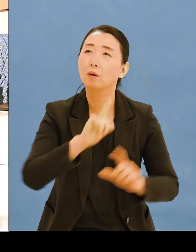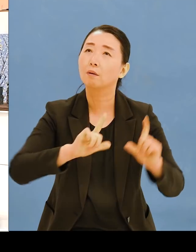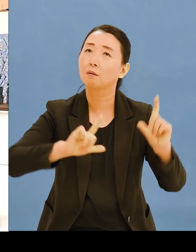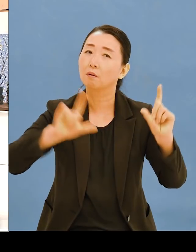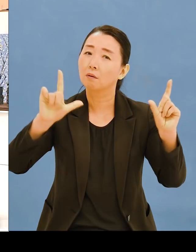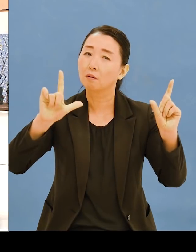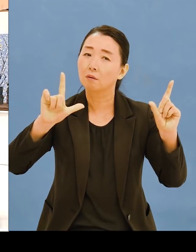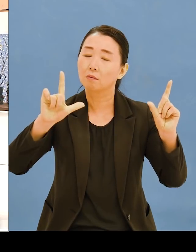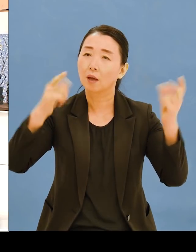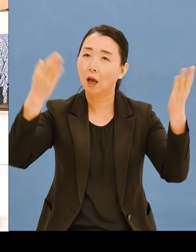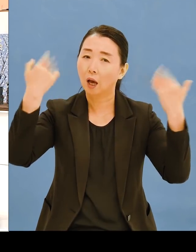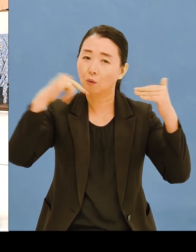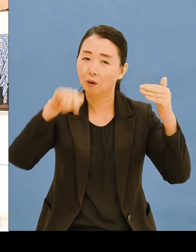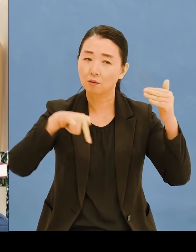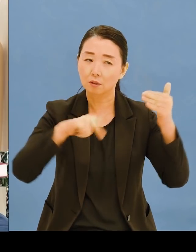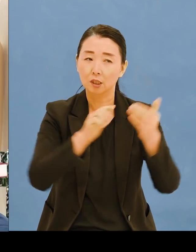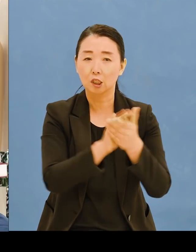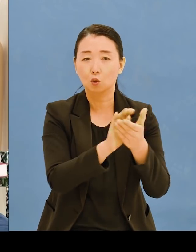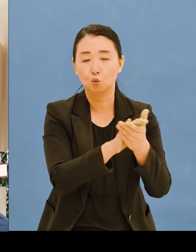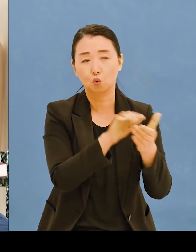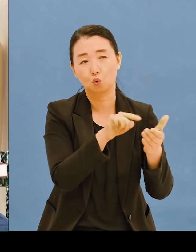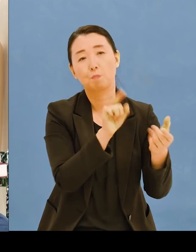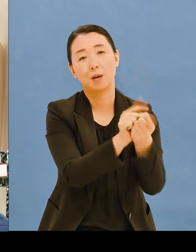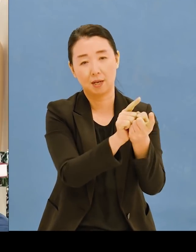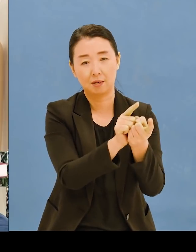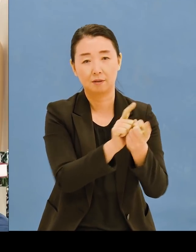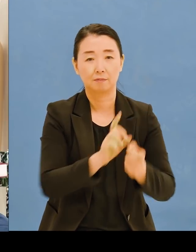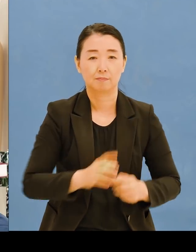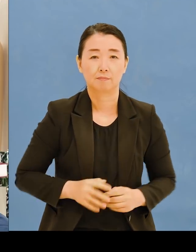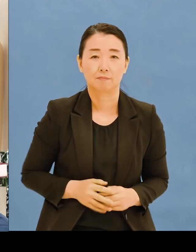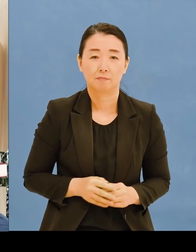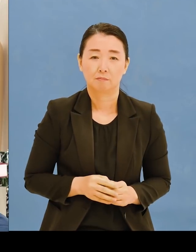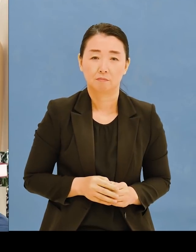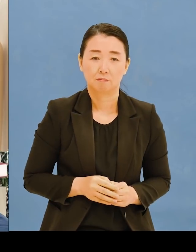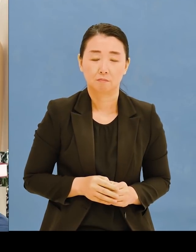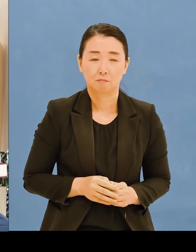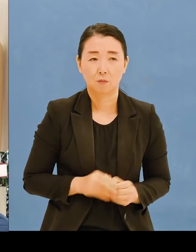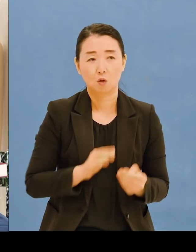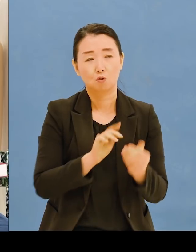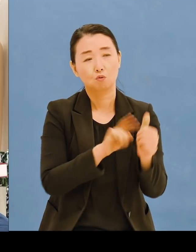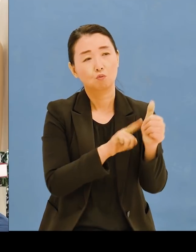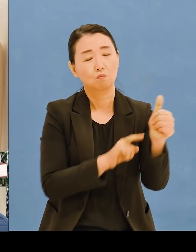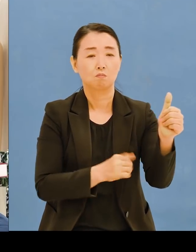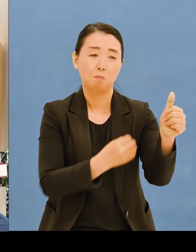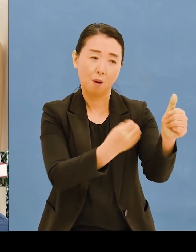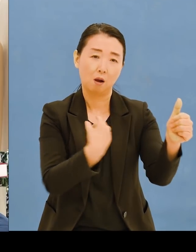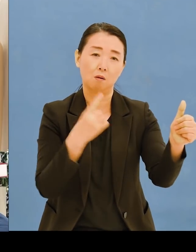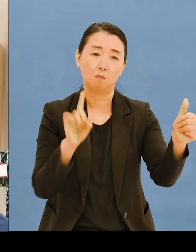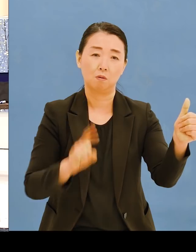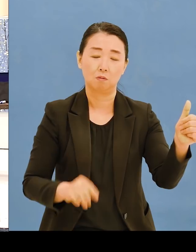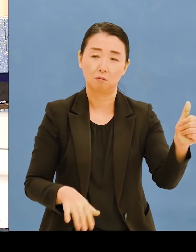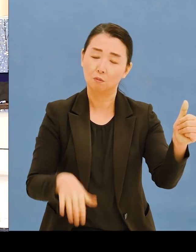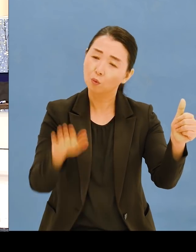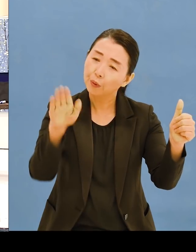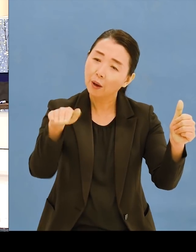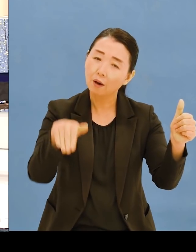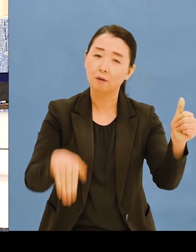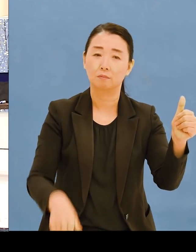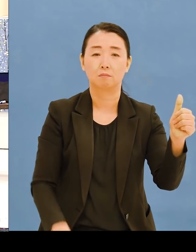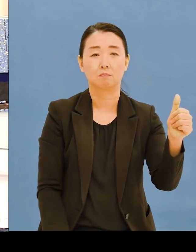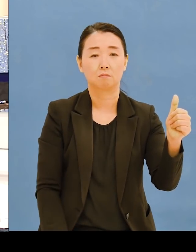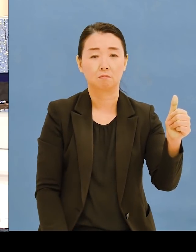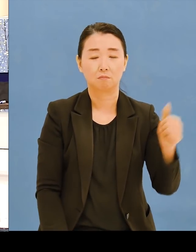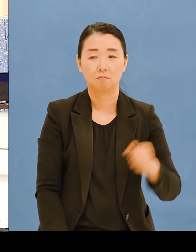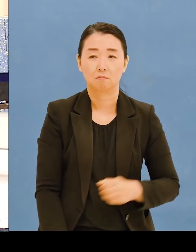월요일이 이제 됐는데 이제 학교에서 이제 제 친구를 이제 만나게 된 거예요. 네. 그 친구가 이제 이런 이야기를 하는 거예요. 진앙아